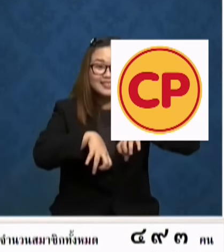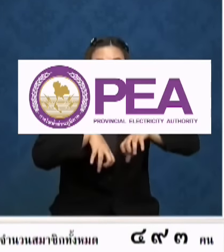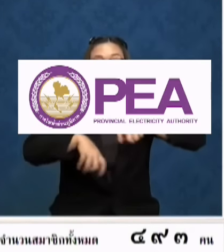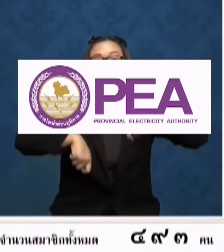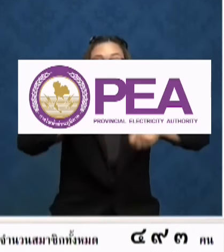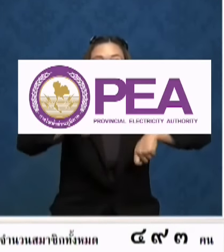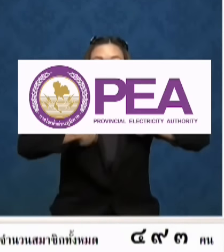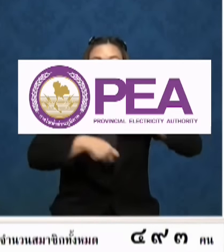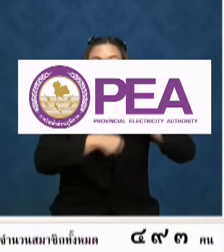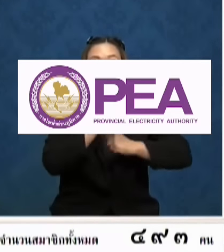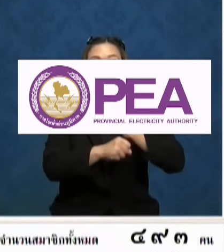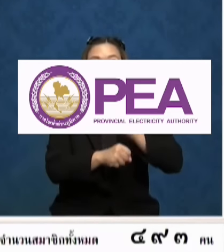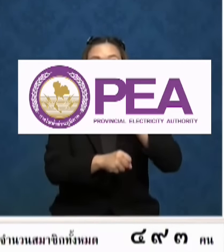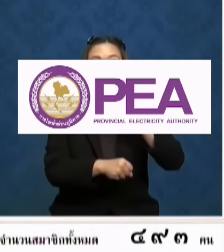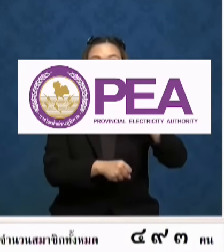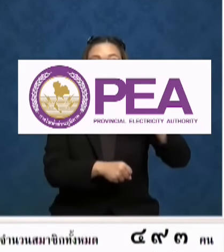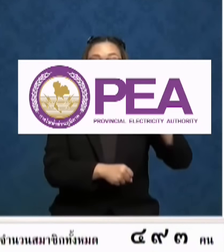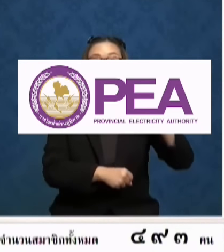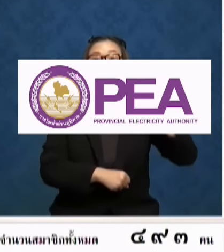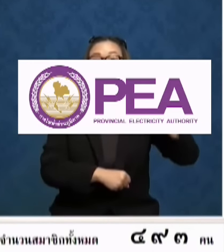ในปี 2569